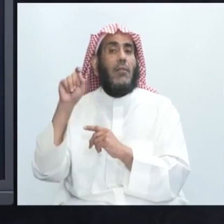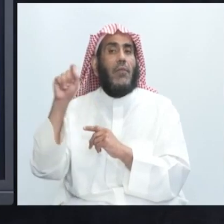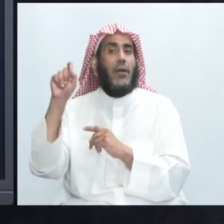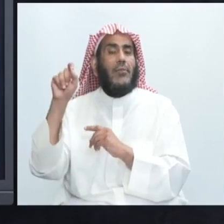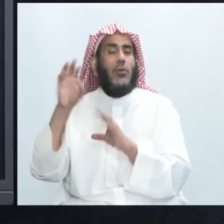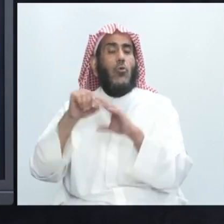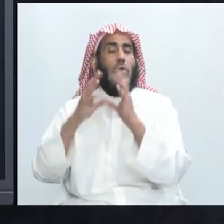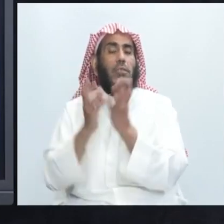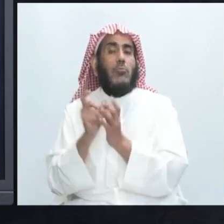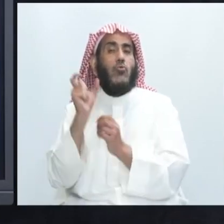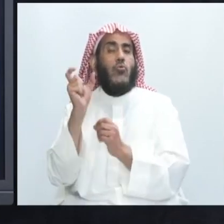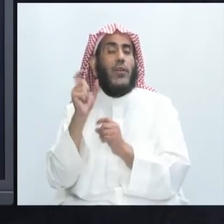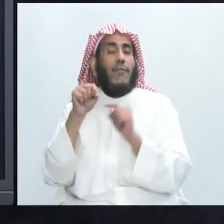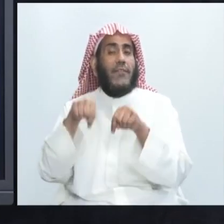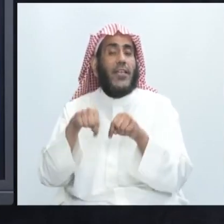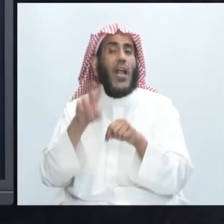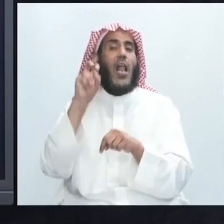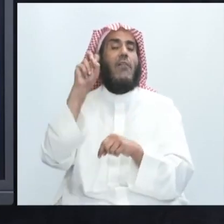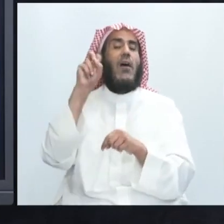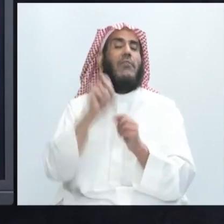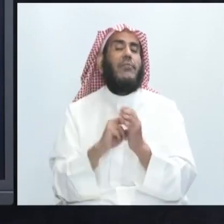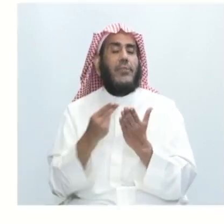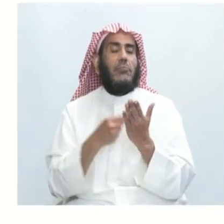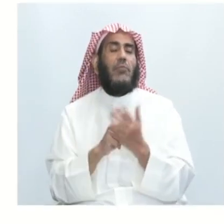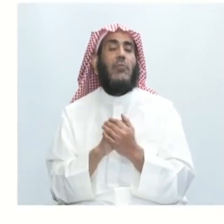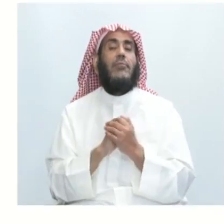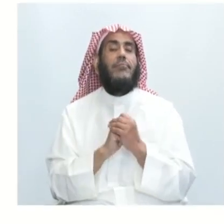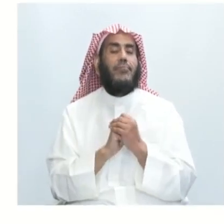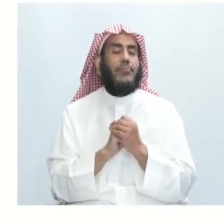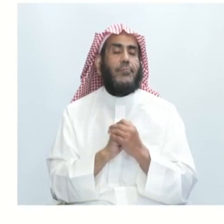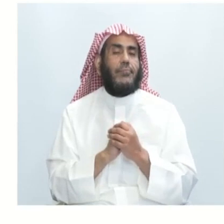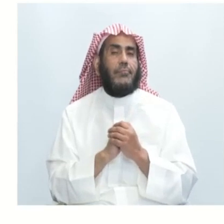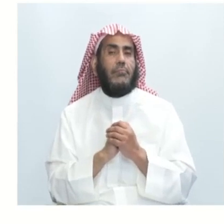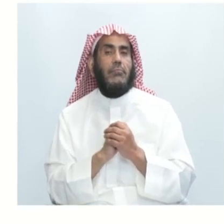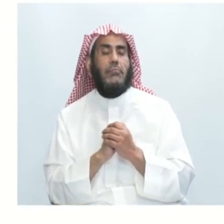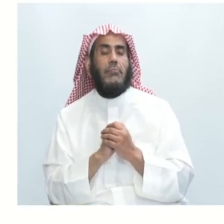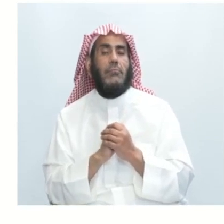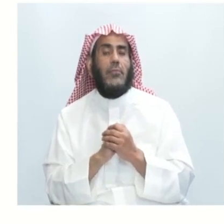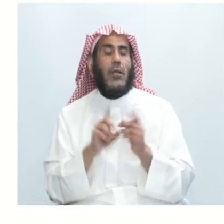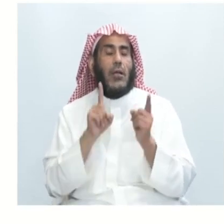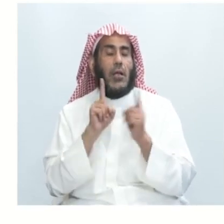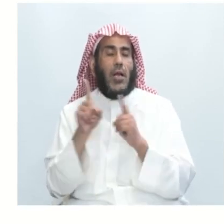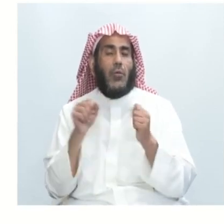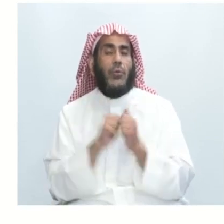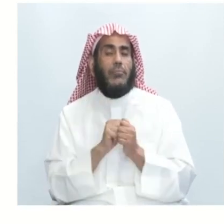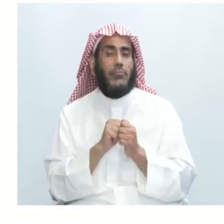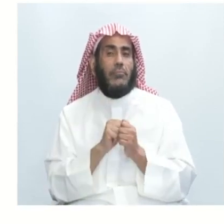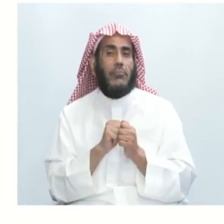وجسم النون هذا في القاف في رسم الحرف لحظه